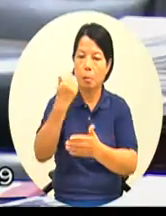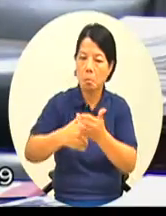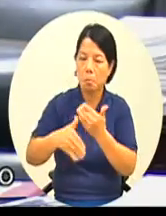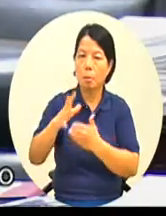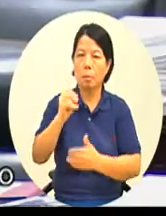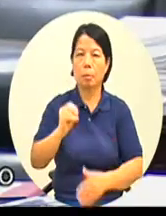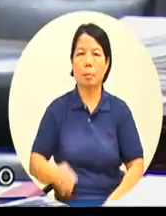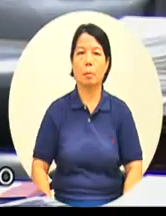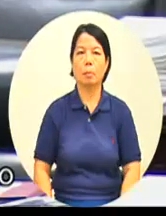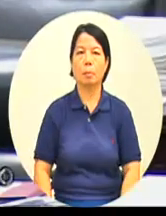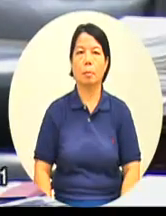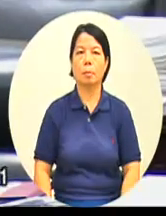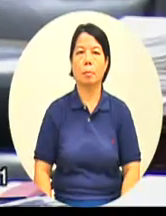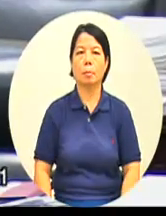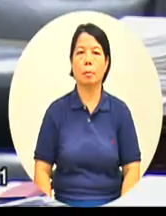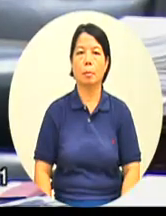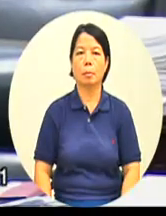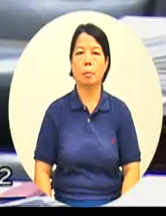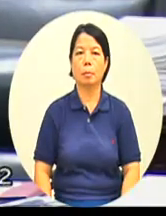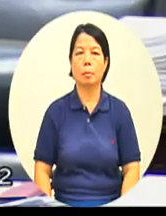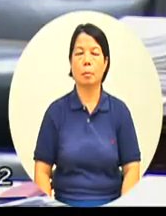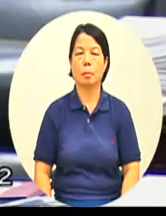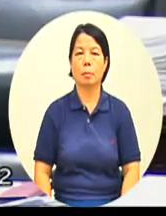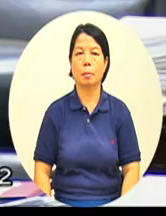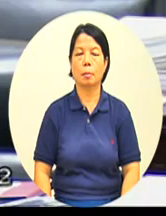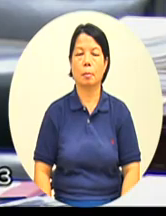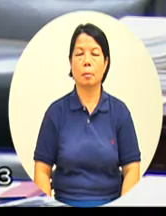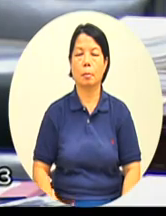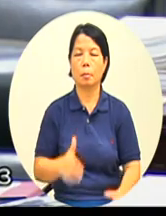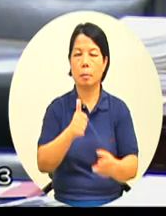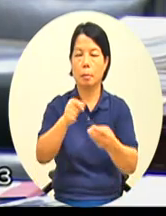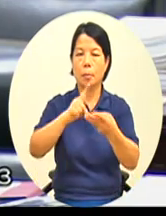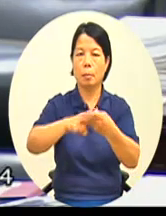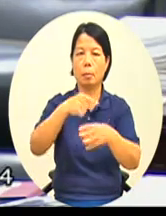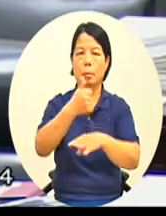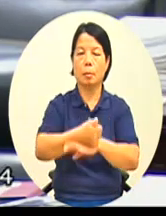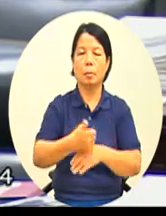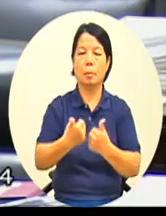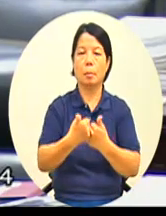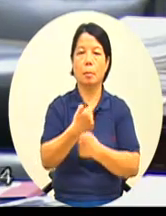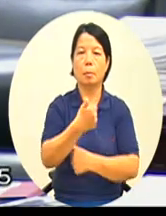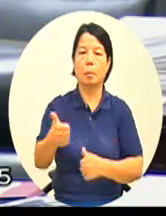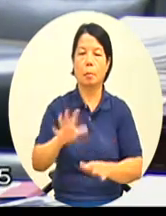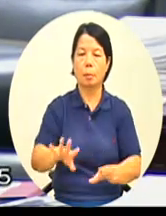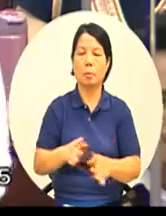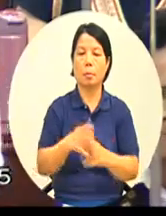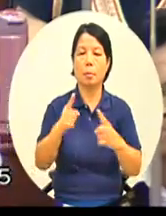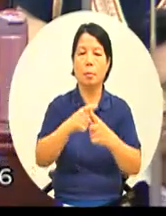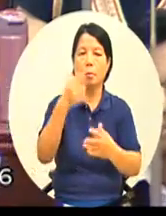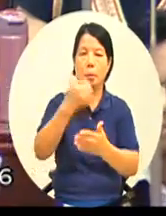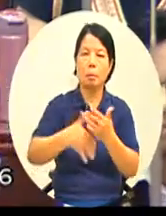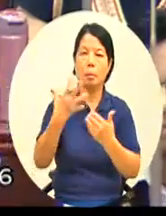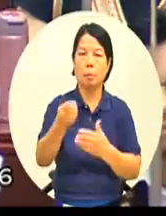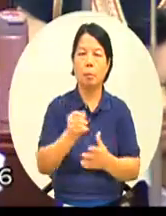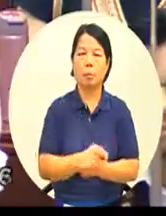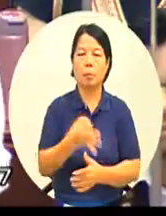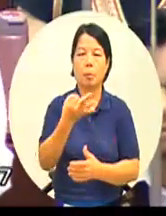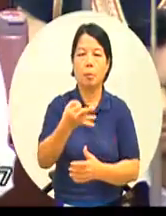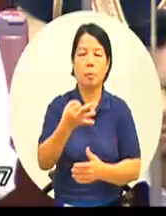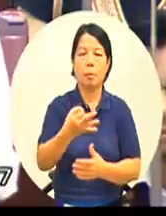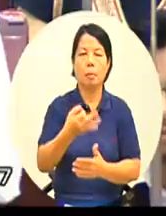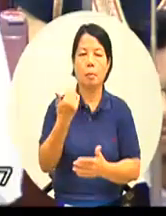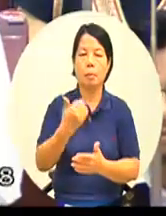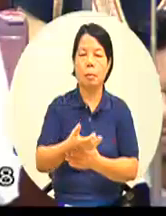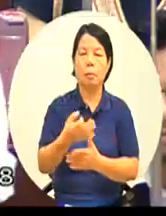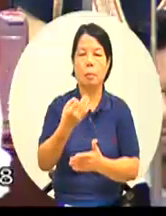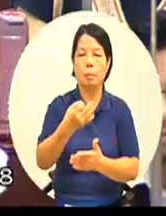还请陈局长答复。 谢谢主席，谢谢议员哈。我们人员没有减少。经费上也没有什么减